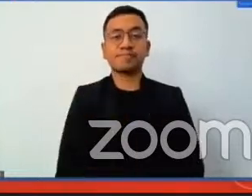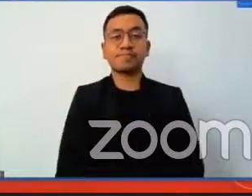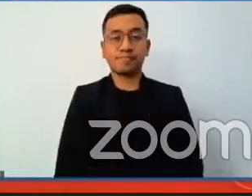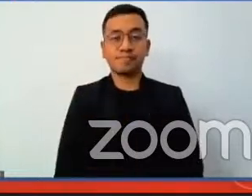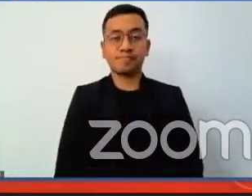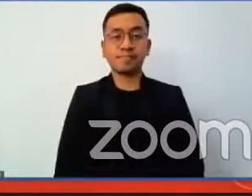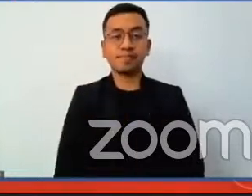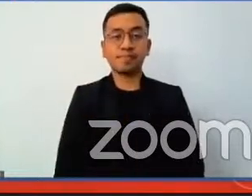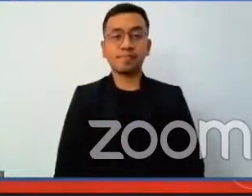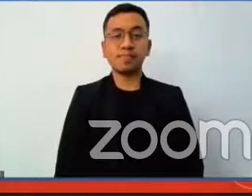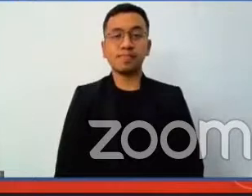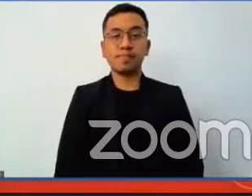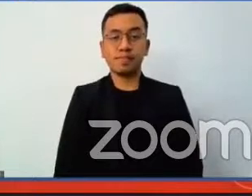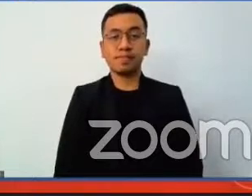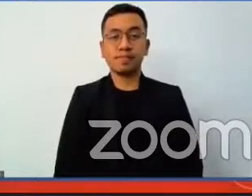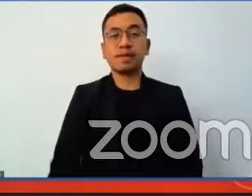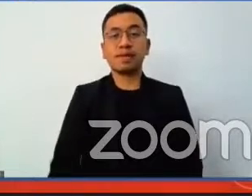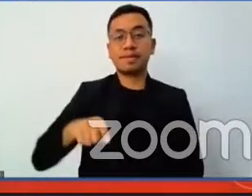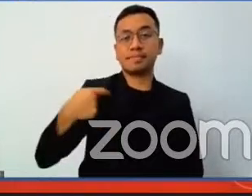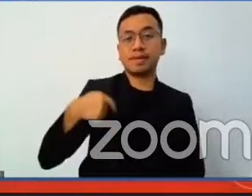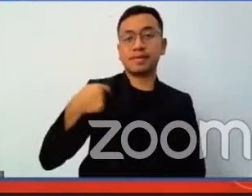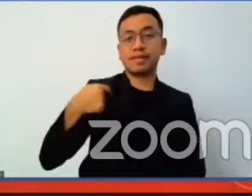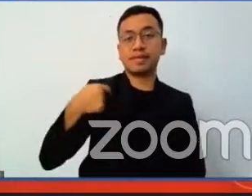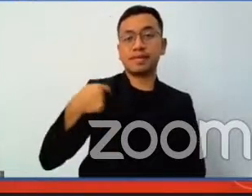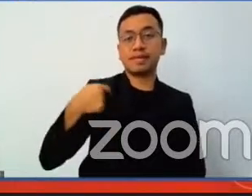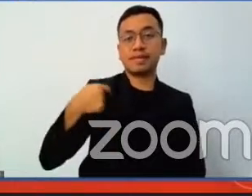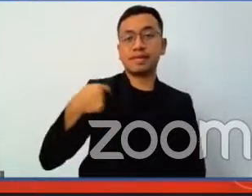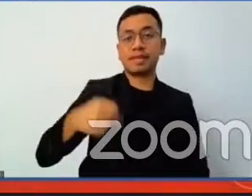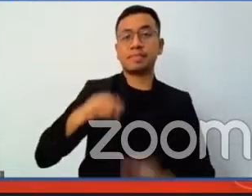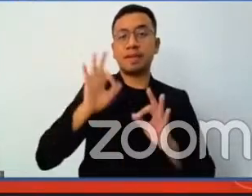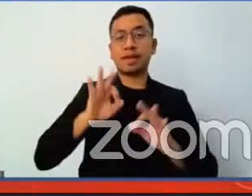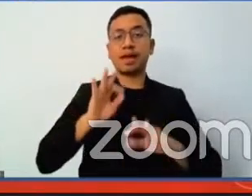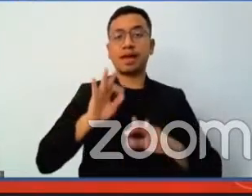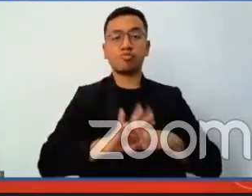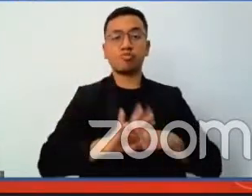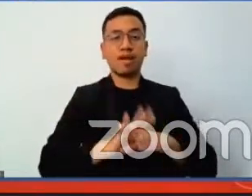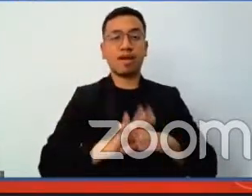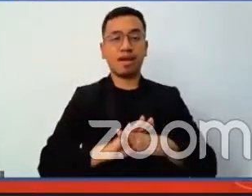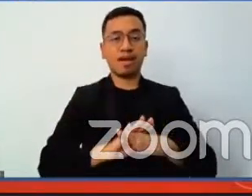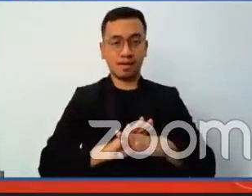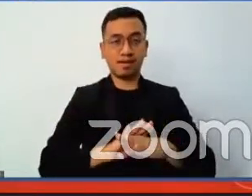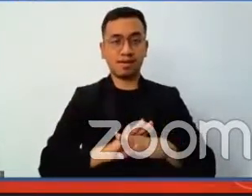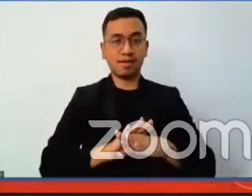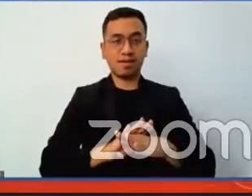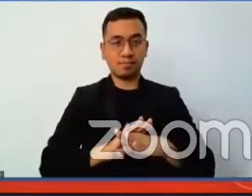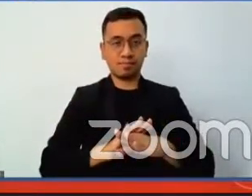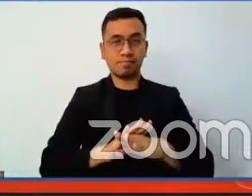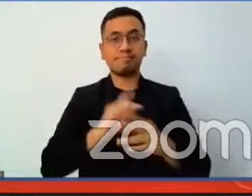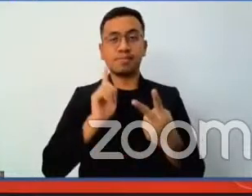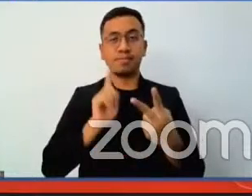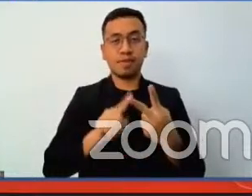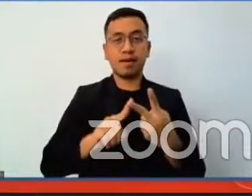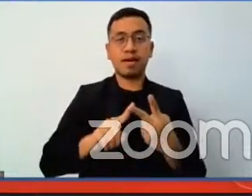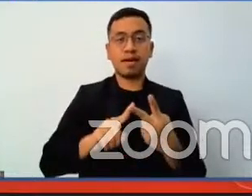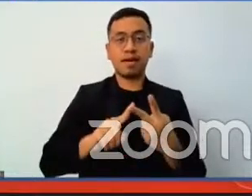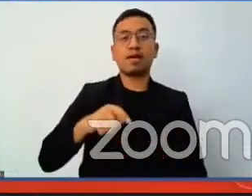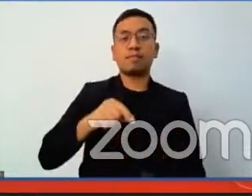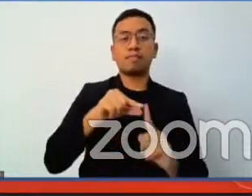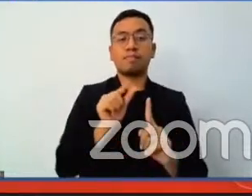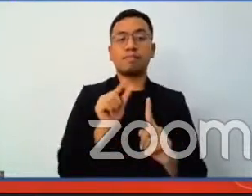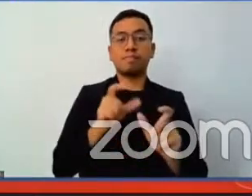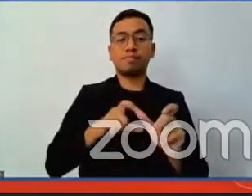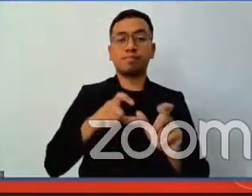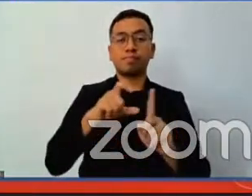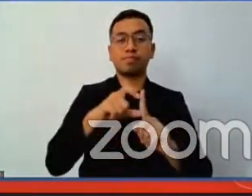ini melalui Kementerian Pendidikan Kebudayaan yang dikoordinatori oleh kawan-kawan dari Pusat Data dan